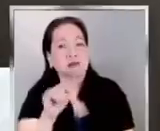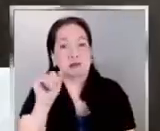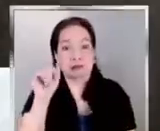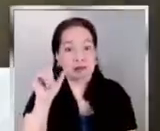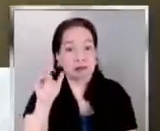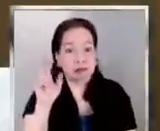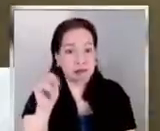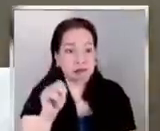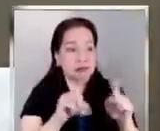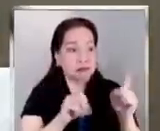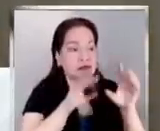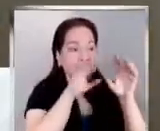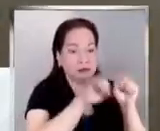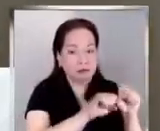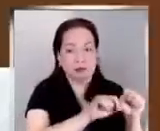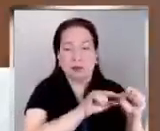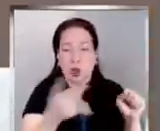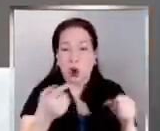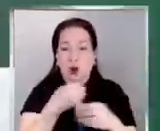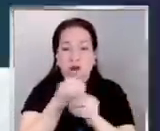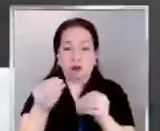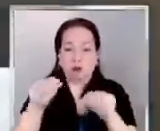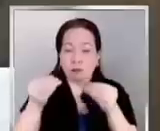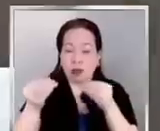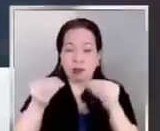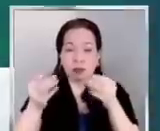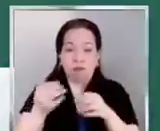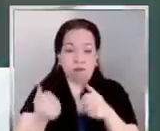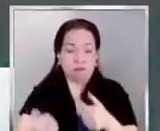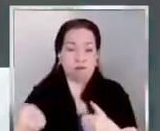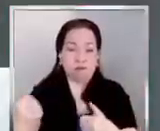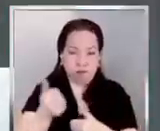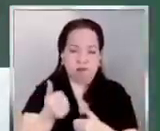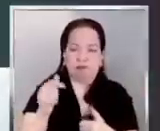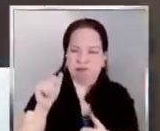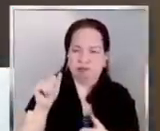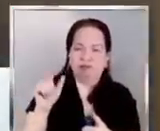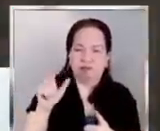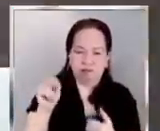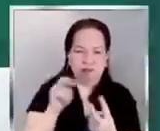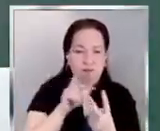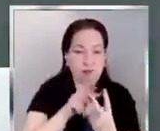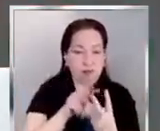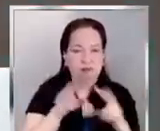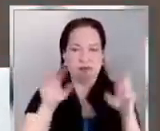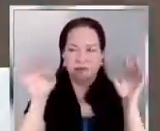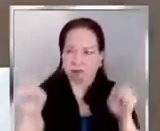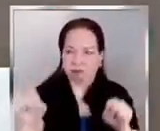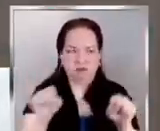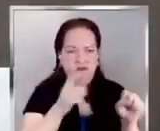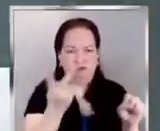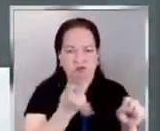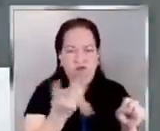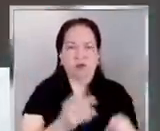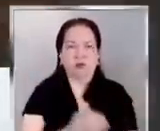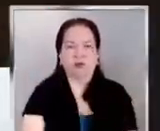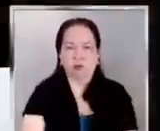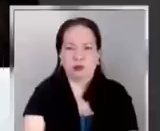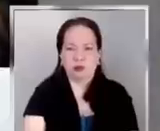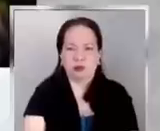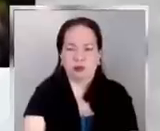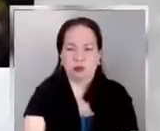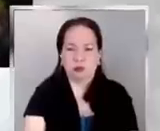ang office manager na si Alan Fresnido. Sir, tunga mo na. Hindi, tunga mo na. Sunod lang muna kayo sa